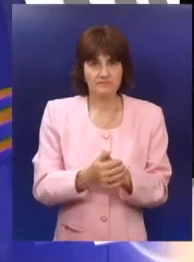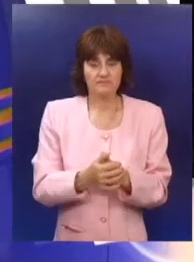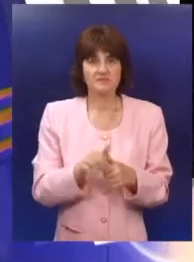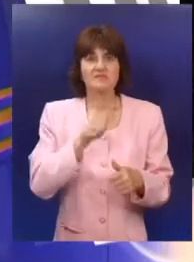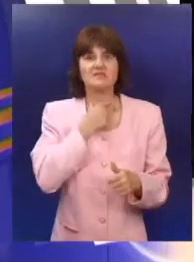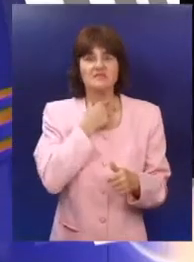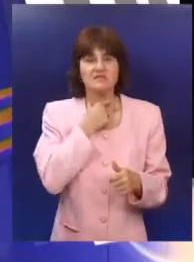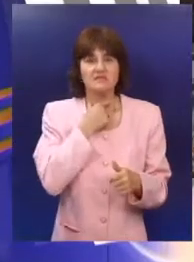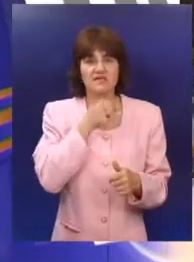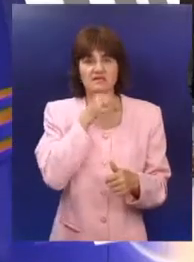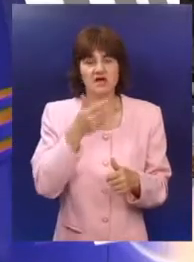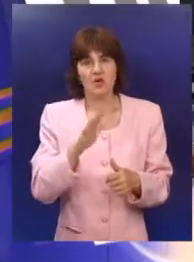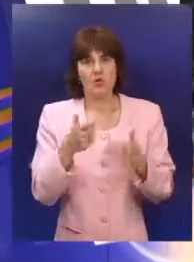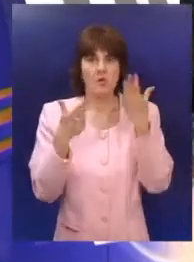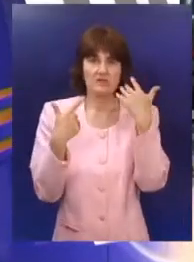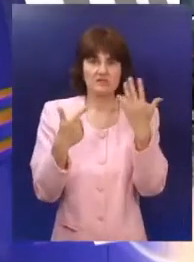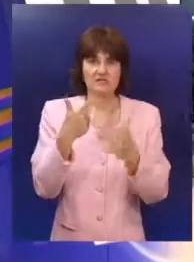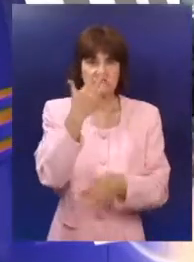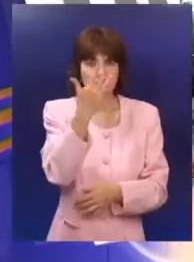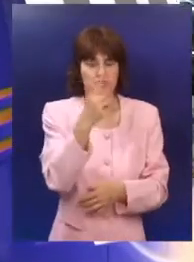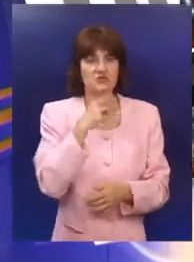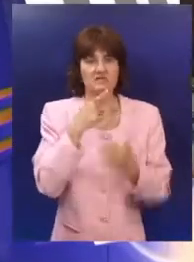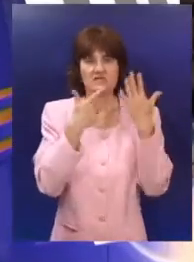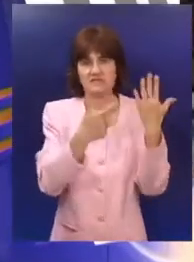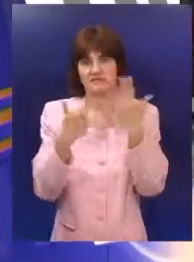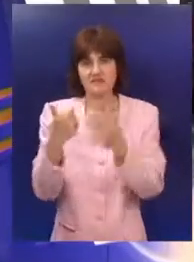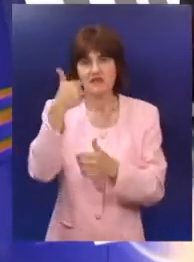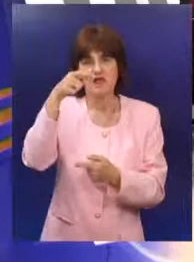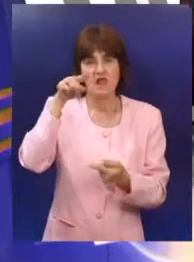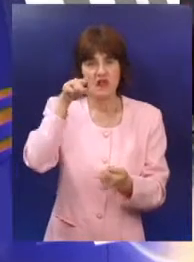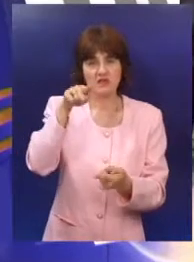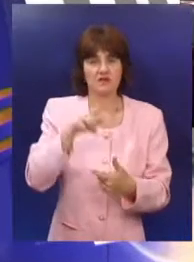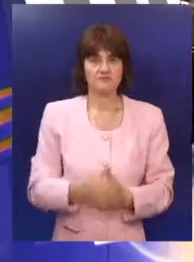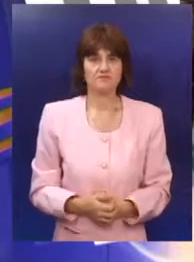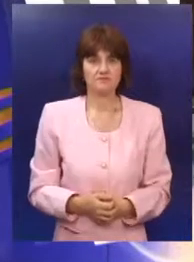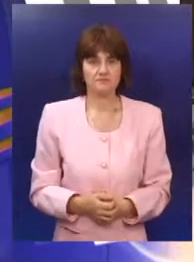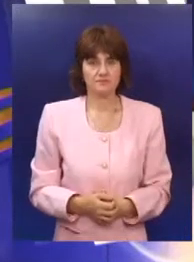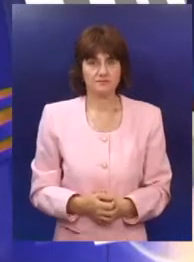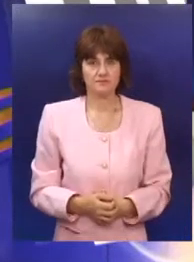plina trenutno košta između 74 i 77 dinara po litru.